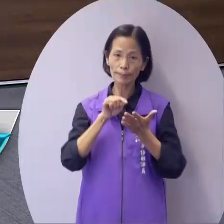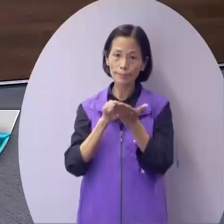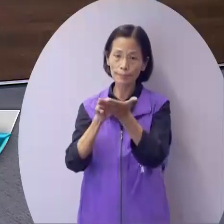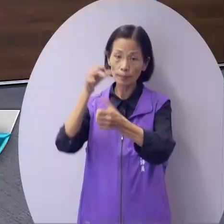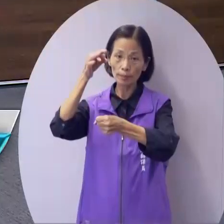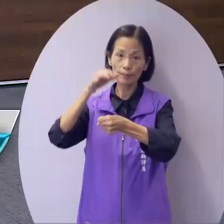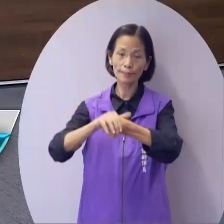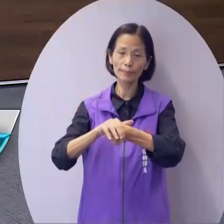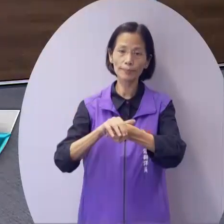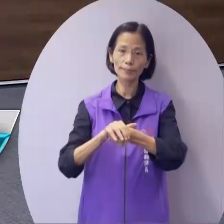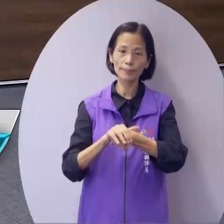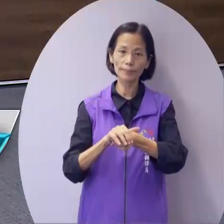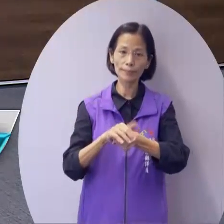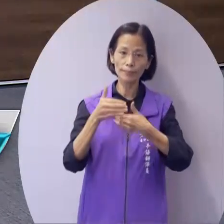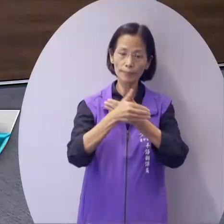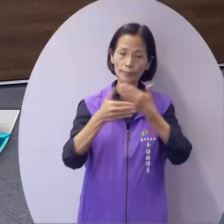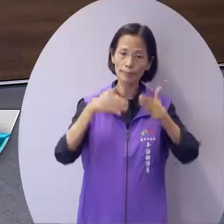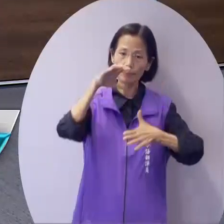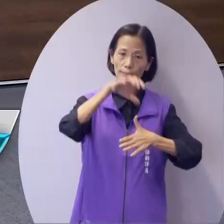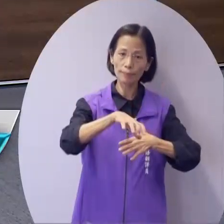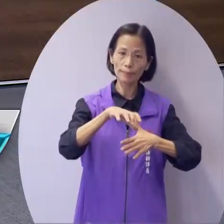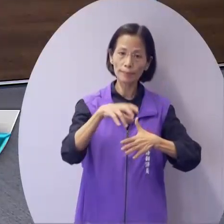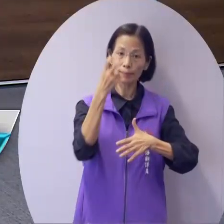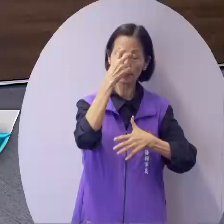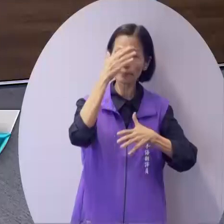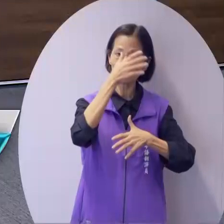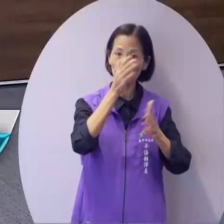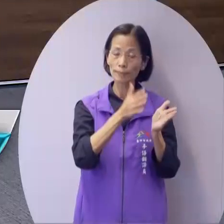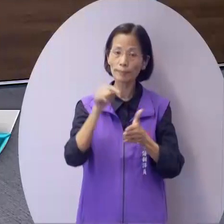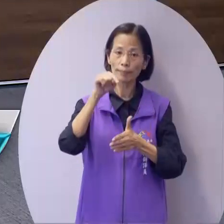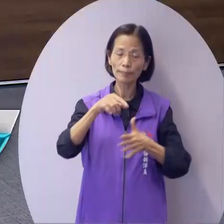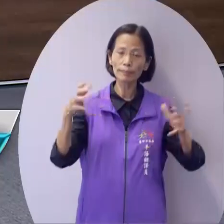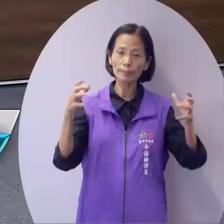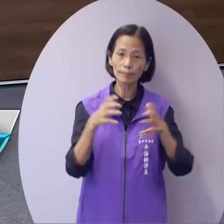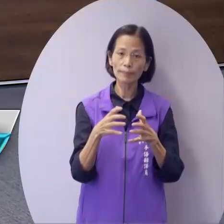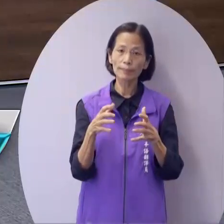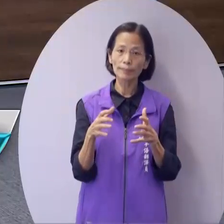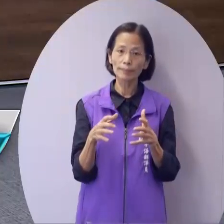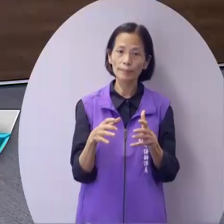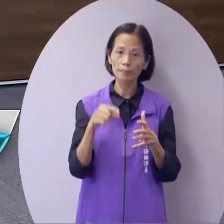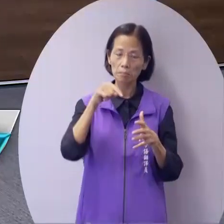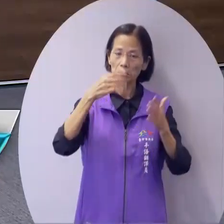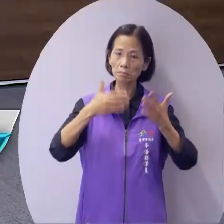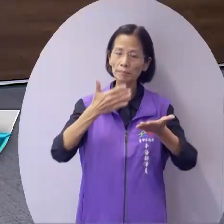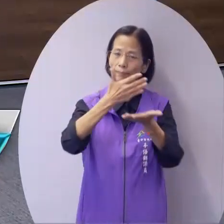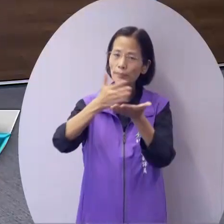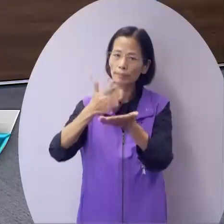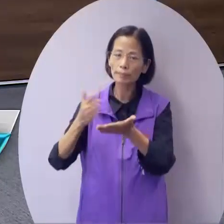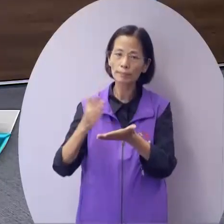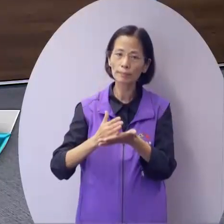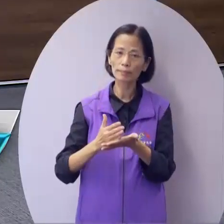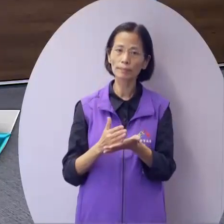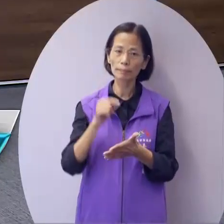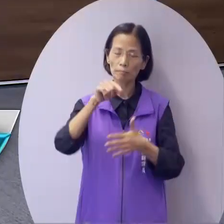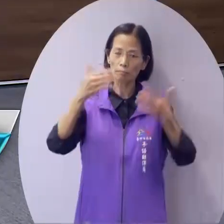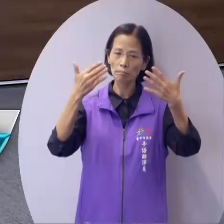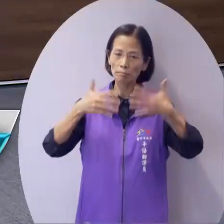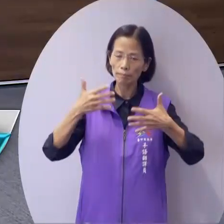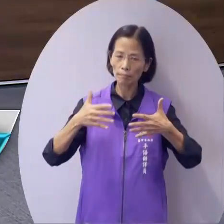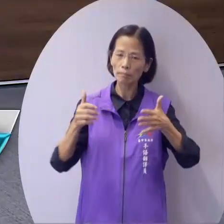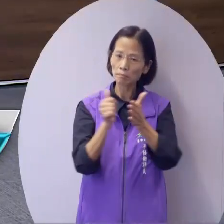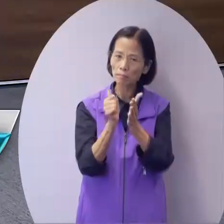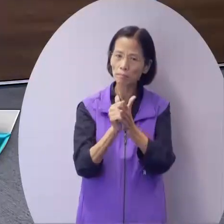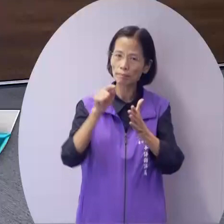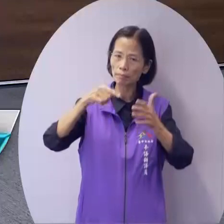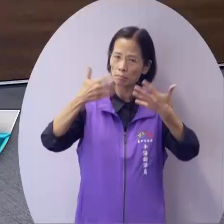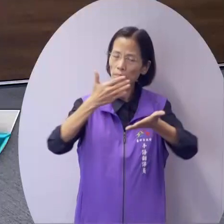费用，也跟交通部监理所这边，大家一起来共同解决相关山上的一些这个接驳问题，